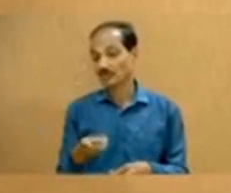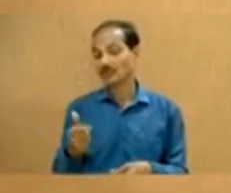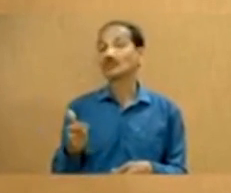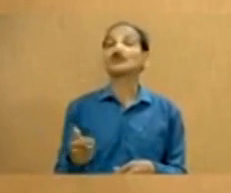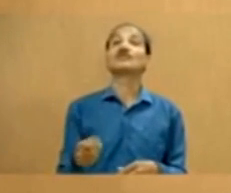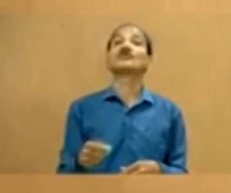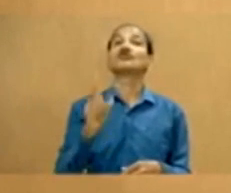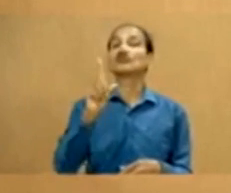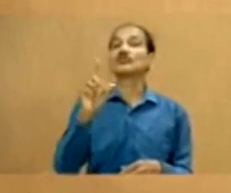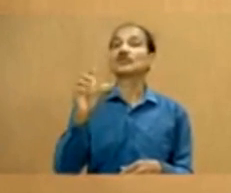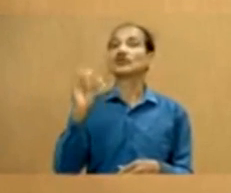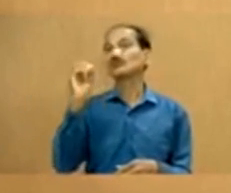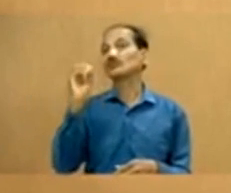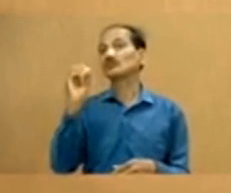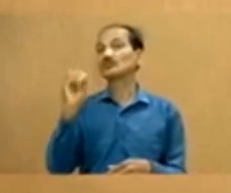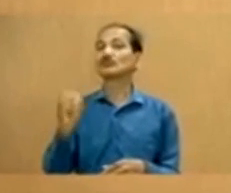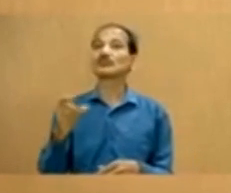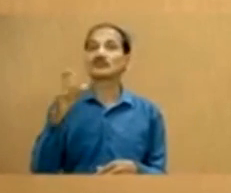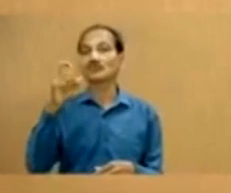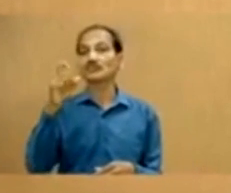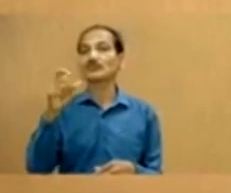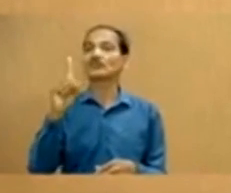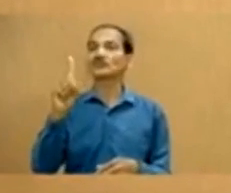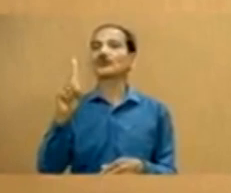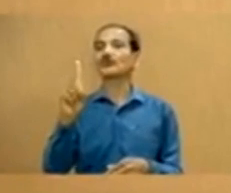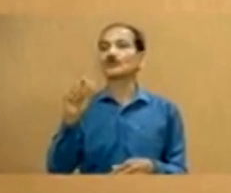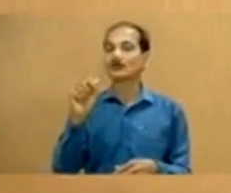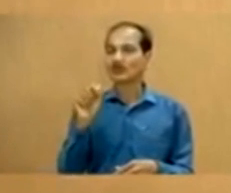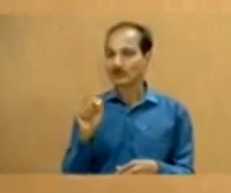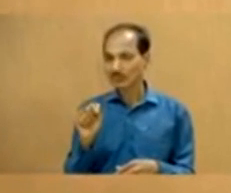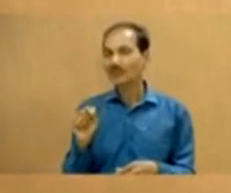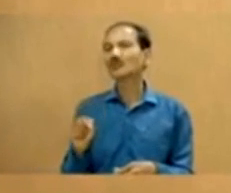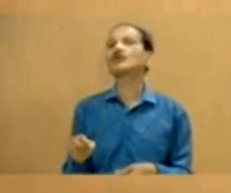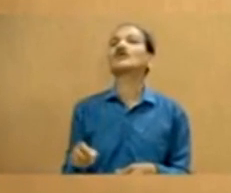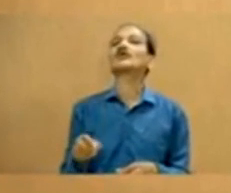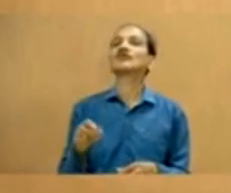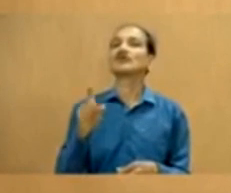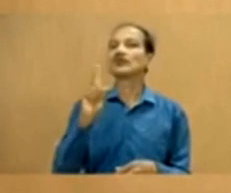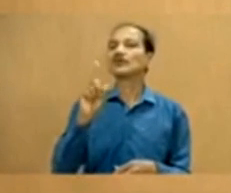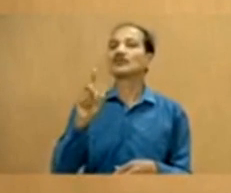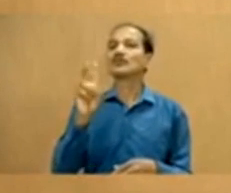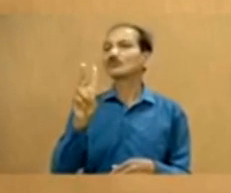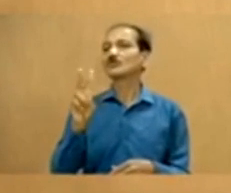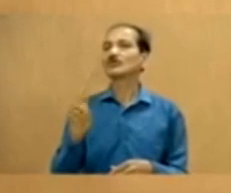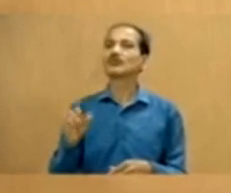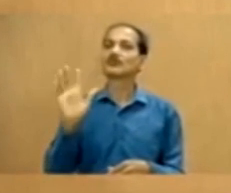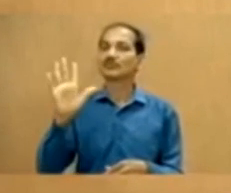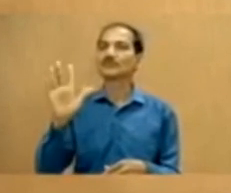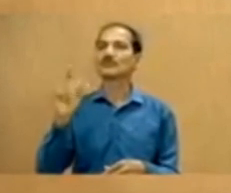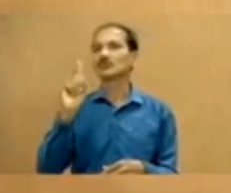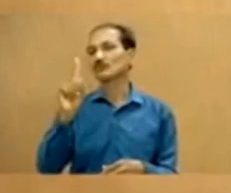1,071, ବର୍ତ୍ତମାନ ସେଟା ହେଇଛି 1,251। ମୃତକ ସଂଖ୍ୟା ଗତକାଲି 29